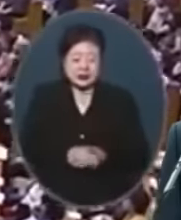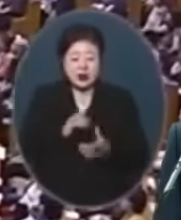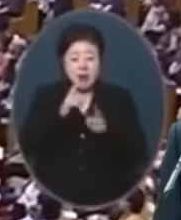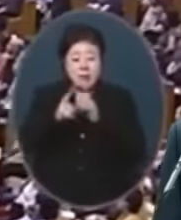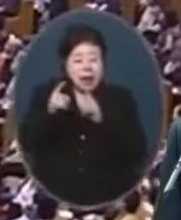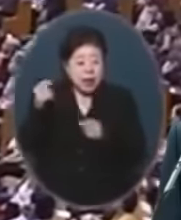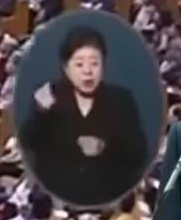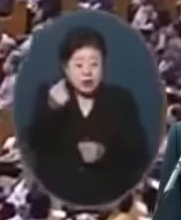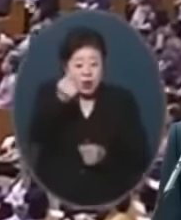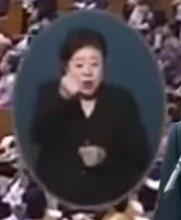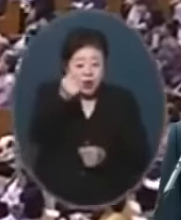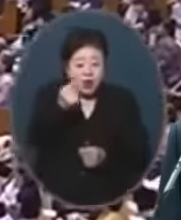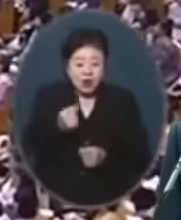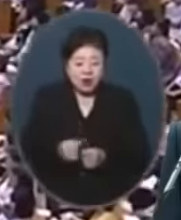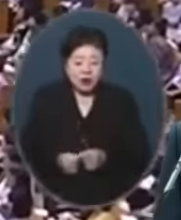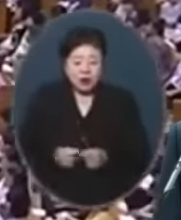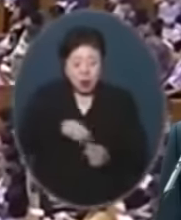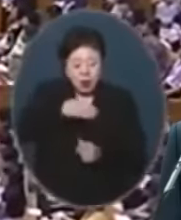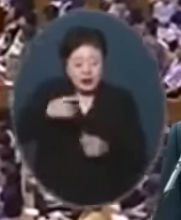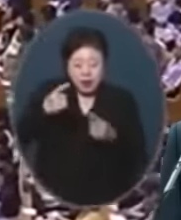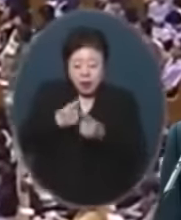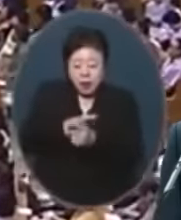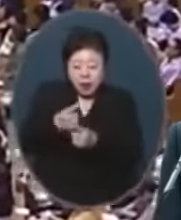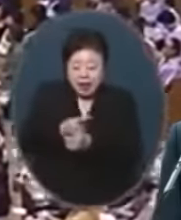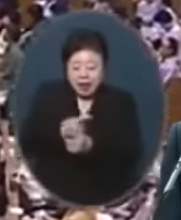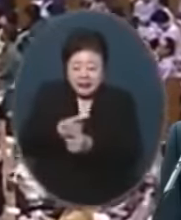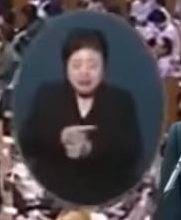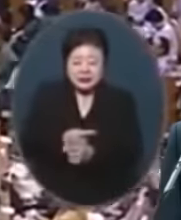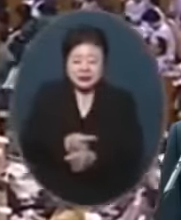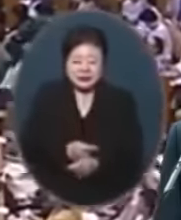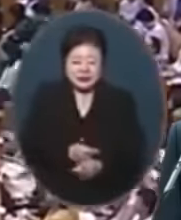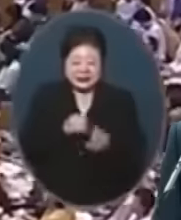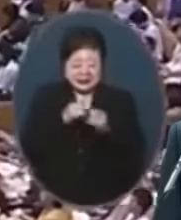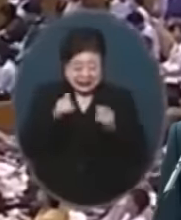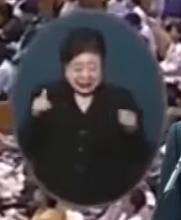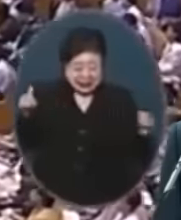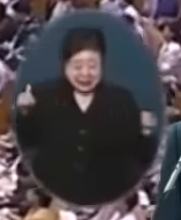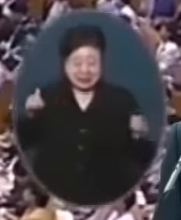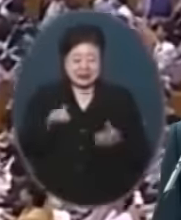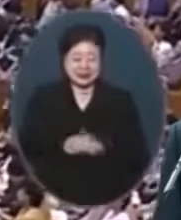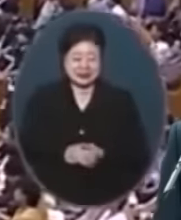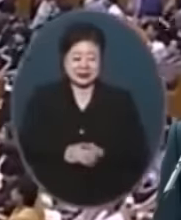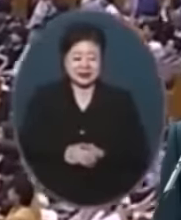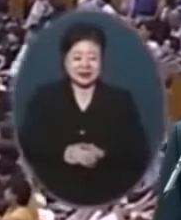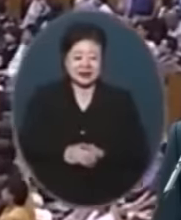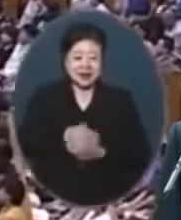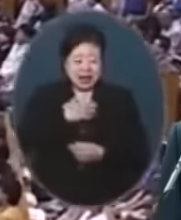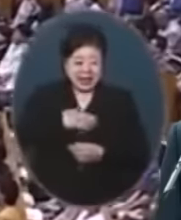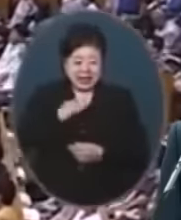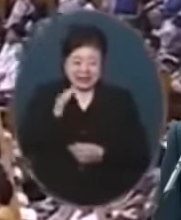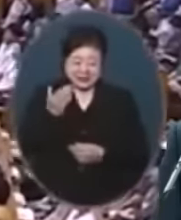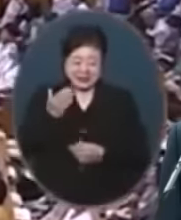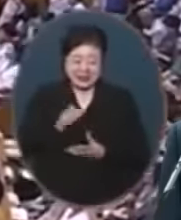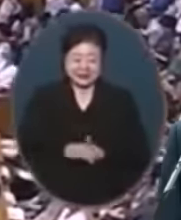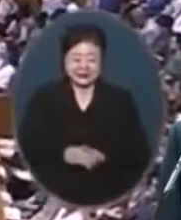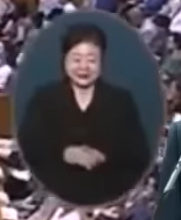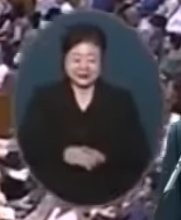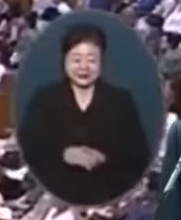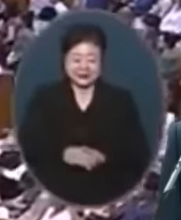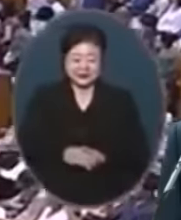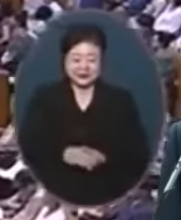말로서 환경을 변화시킬 수 있는 사람이라는 것을 잊지 말고 알아야 되는 것입니다.